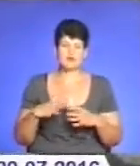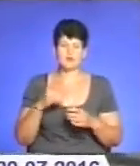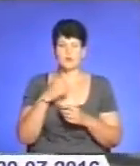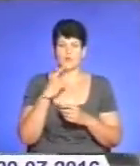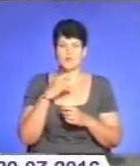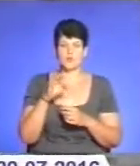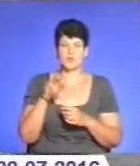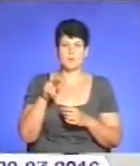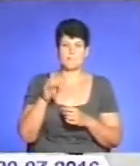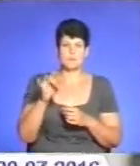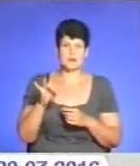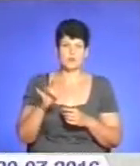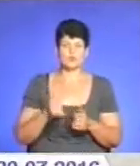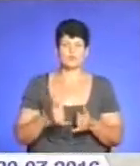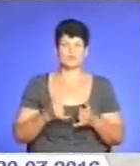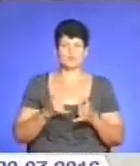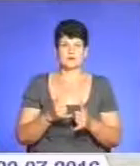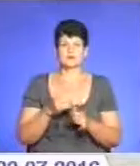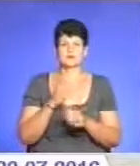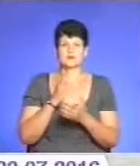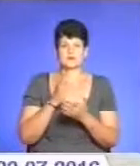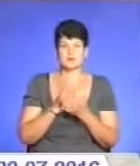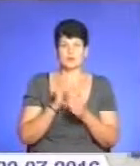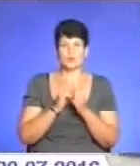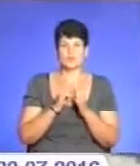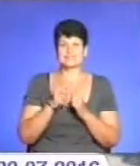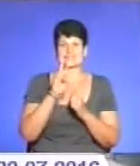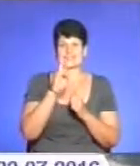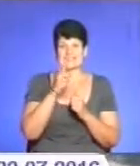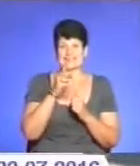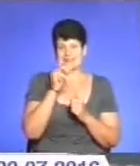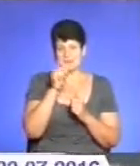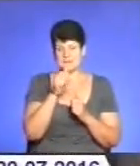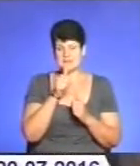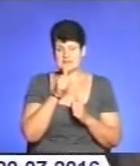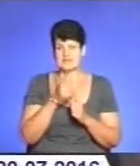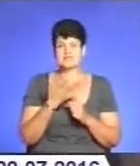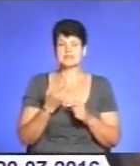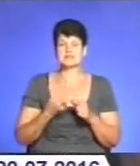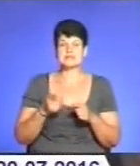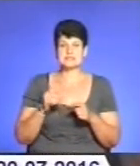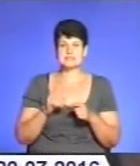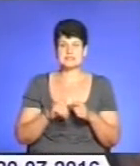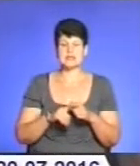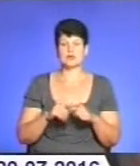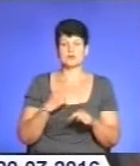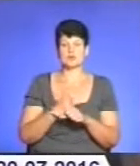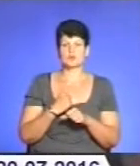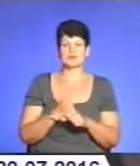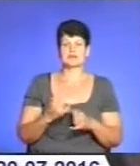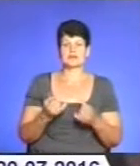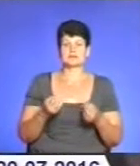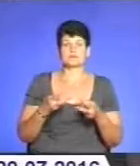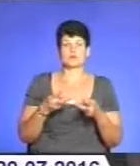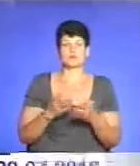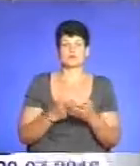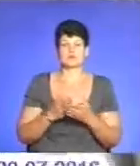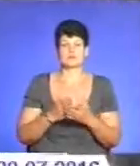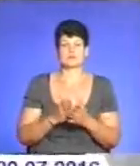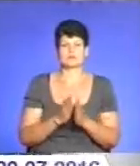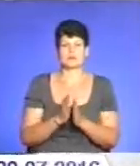групи Чортківської УВП, відбуваються кожних 3 місяці. Запорука успішного проведення будь-якої спецоперації – це